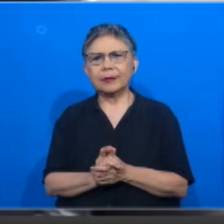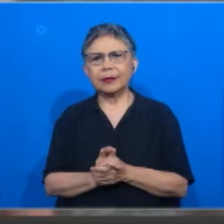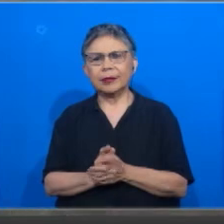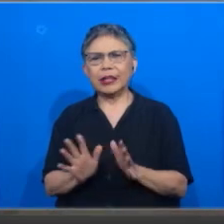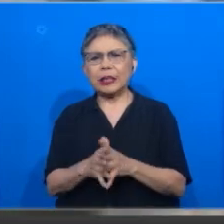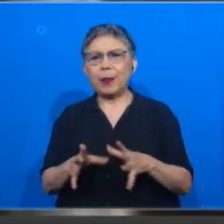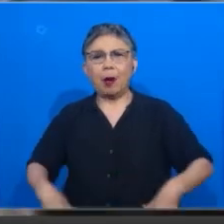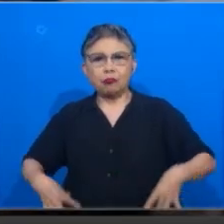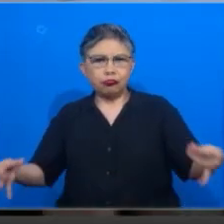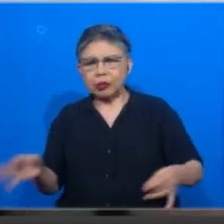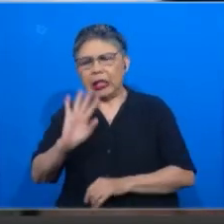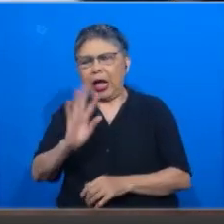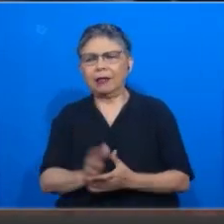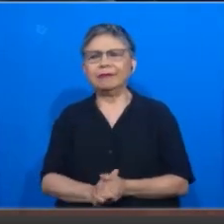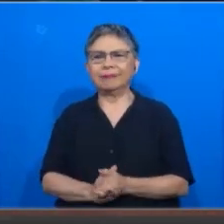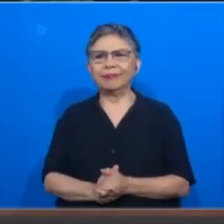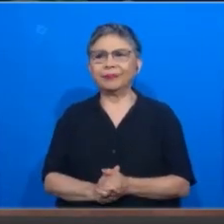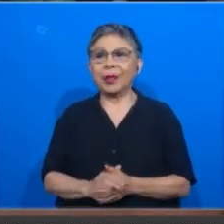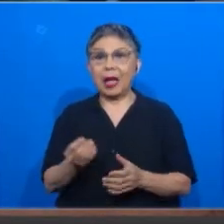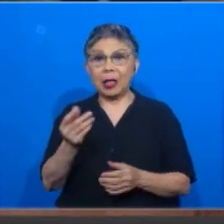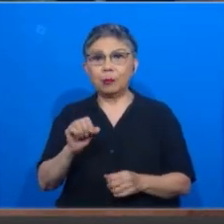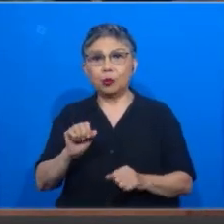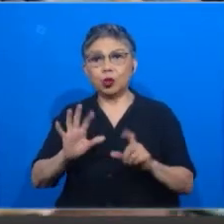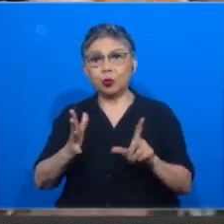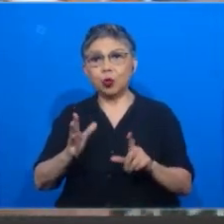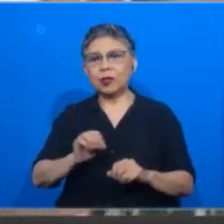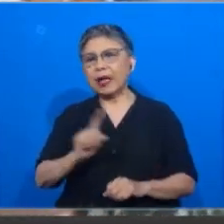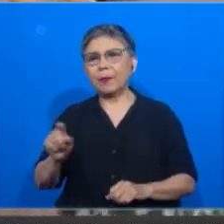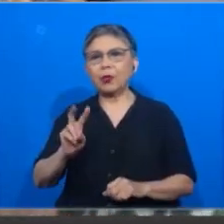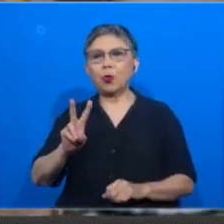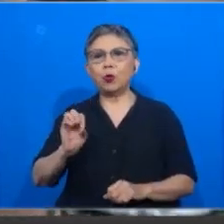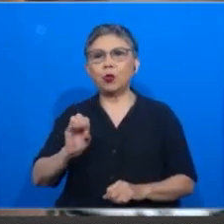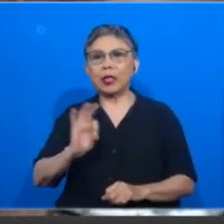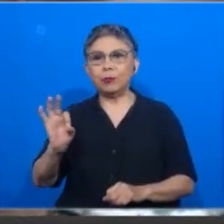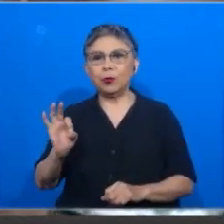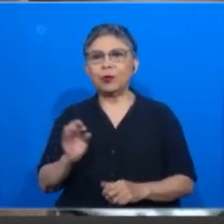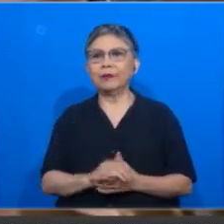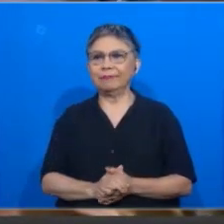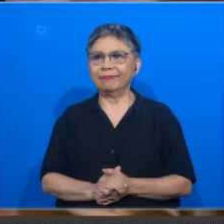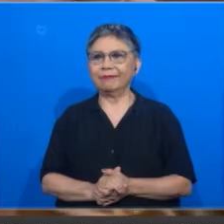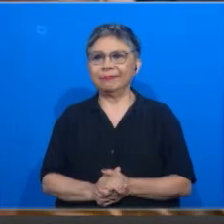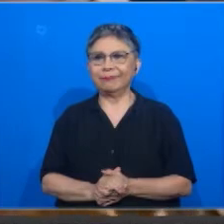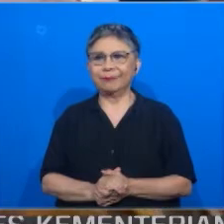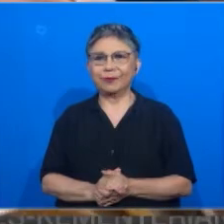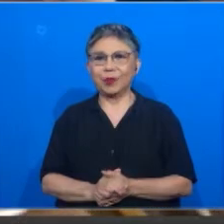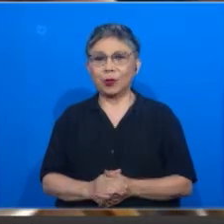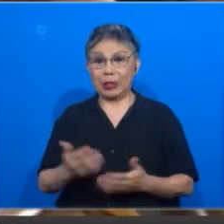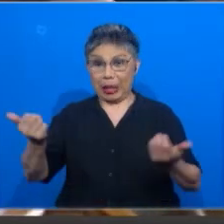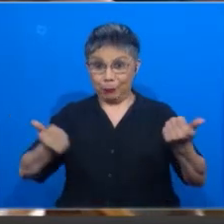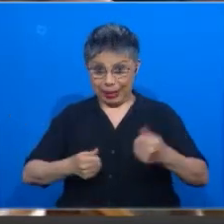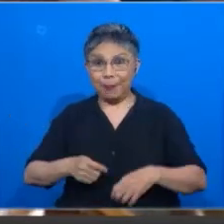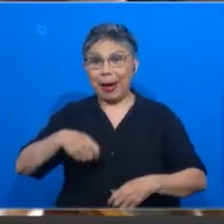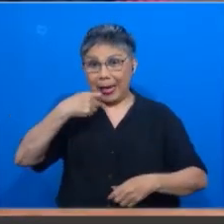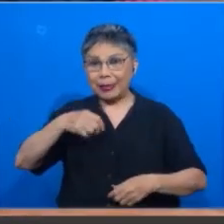juga. Untuk harga mulai dari Rp10.000 hingga Rp20.000 saja. Pengunjung sudah bisa